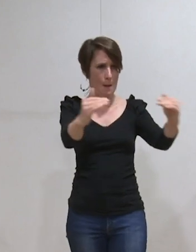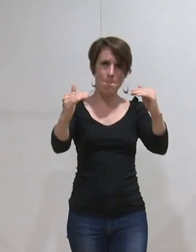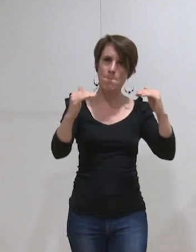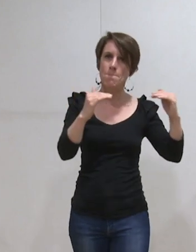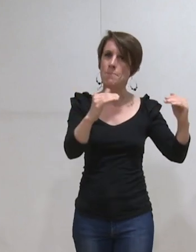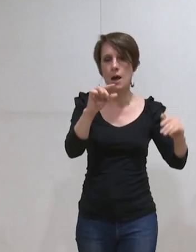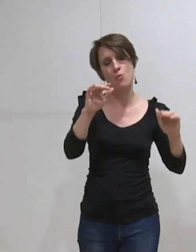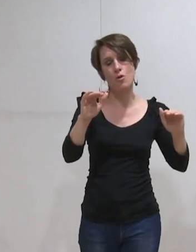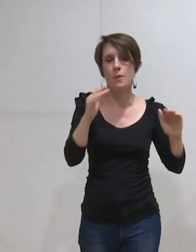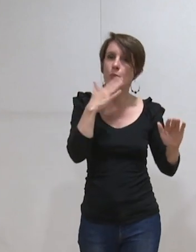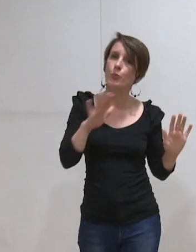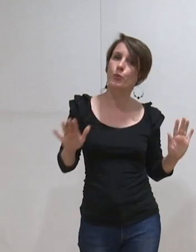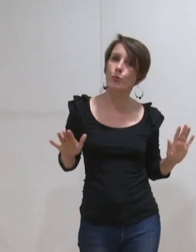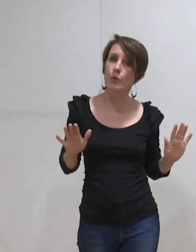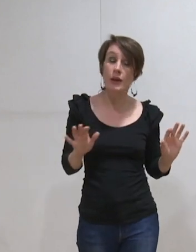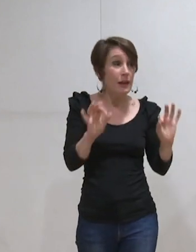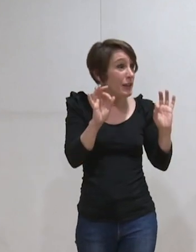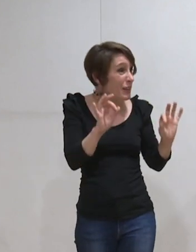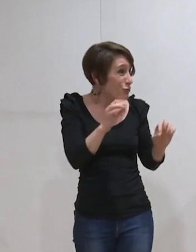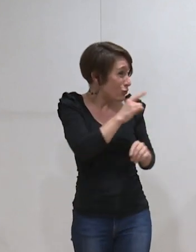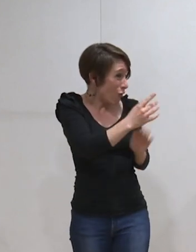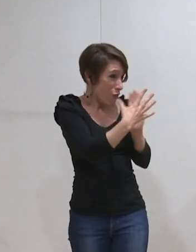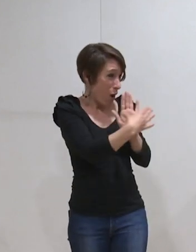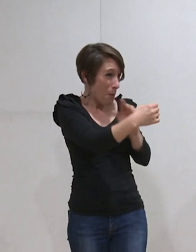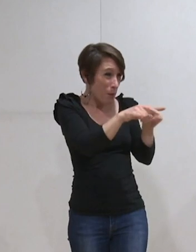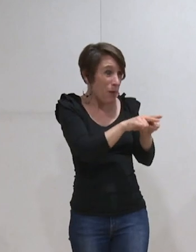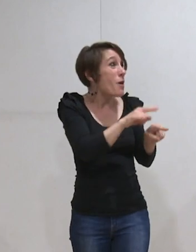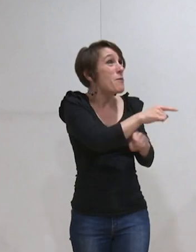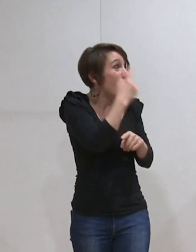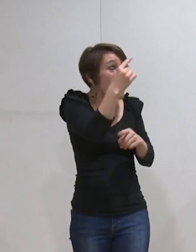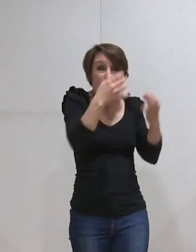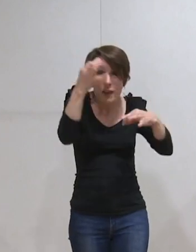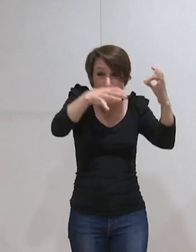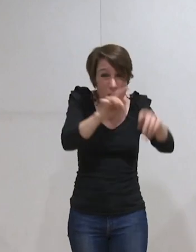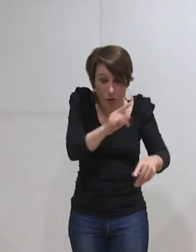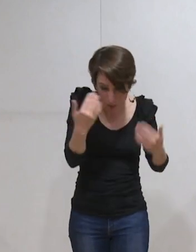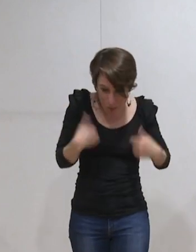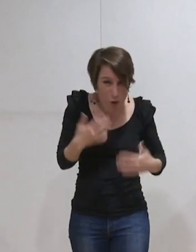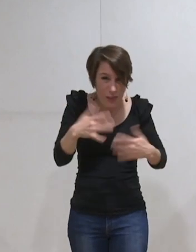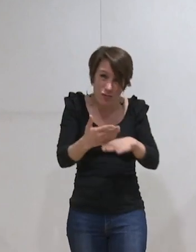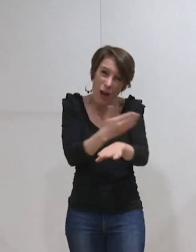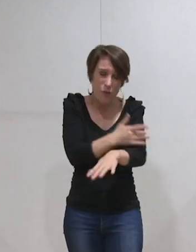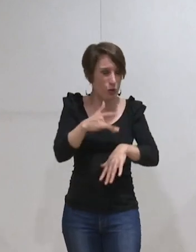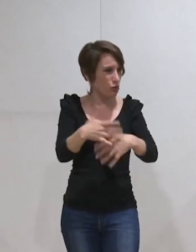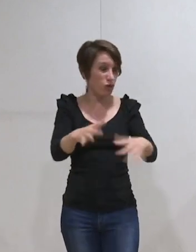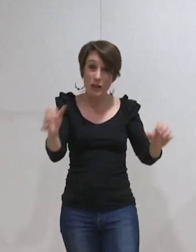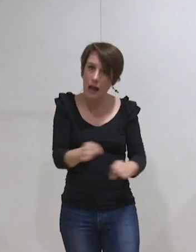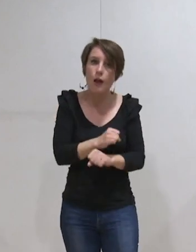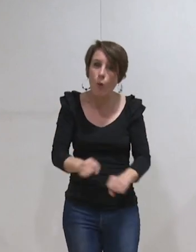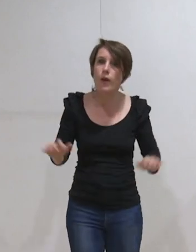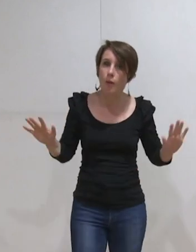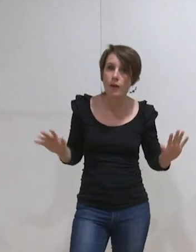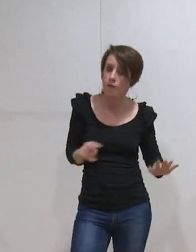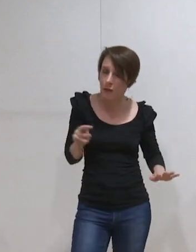incroyable c'est exactement ce que vous êtes en train de reprendre en pensant que vous l'inventez c'est incroyable je le dis à votre